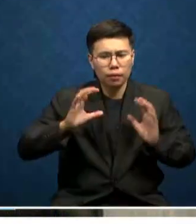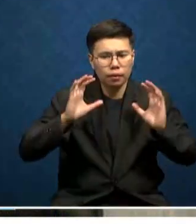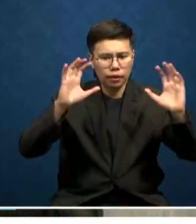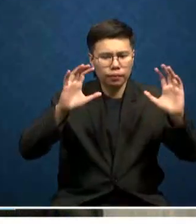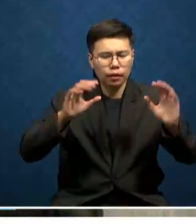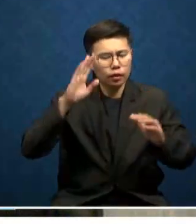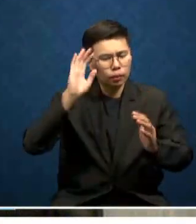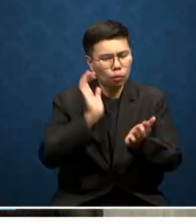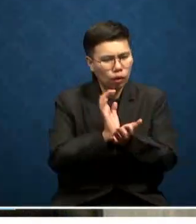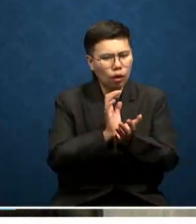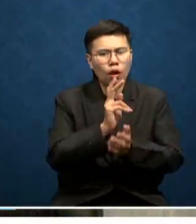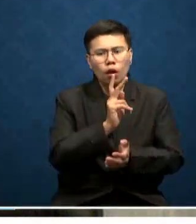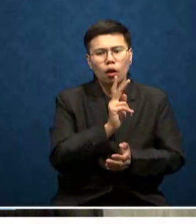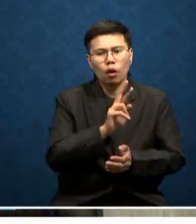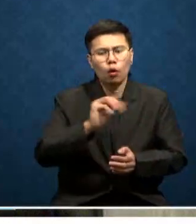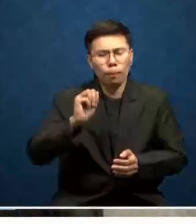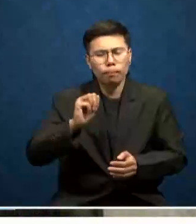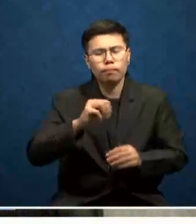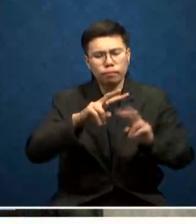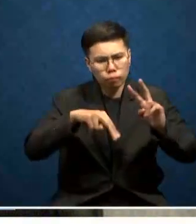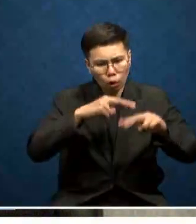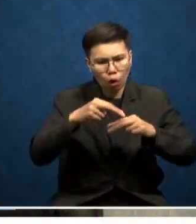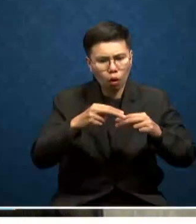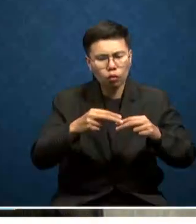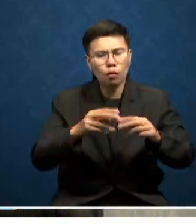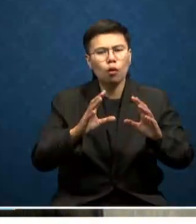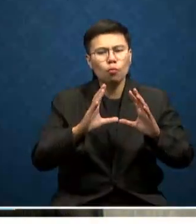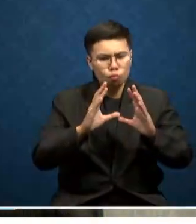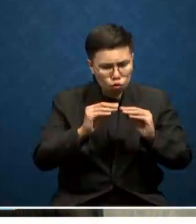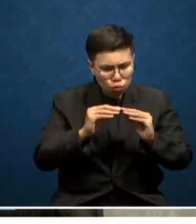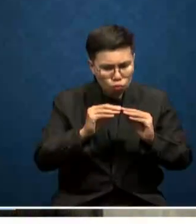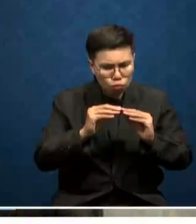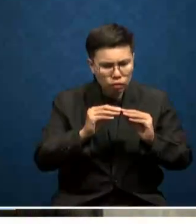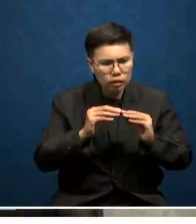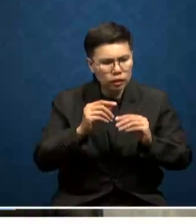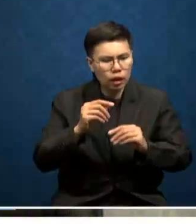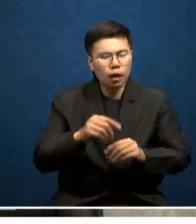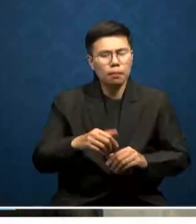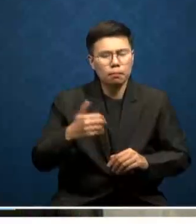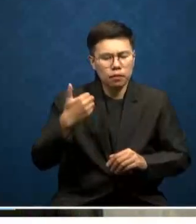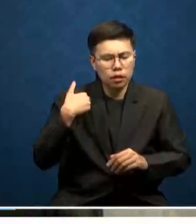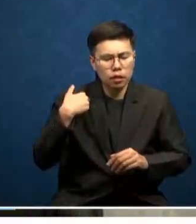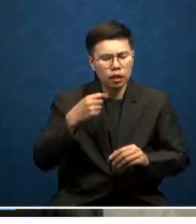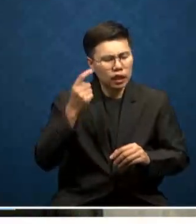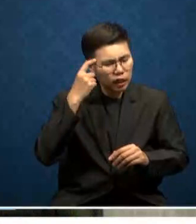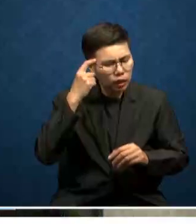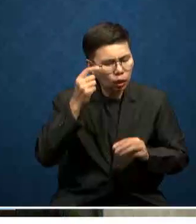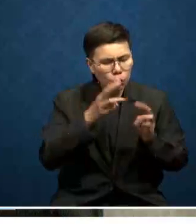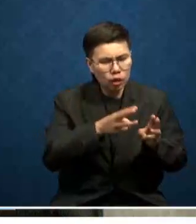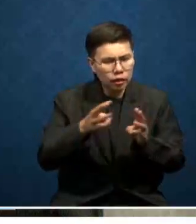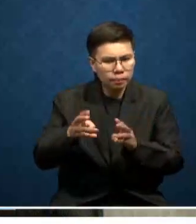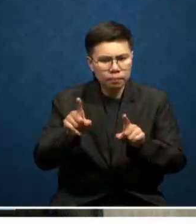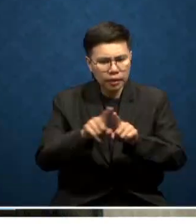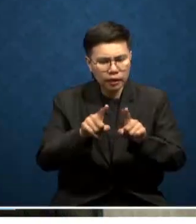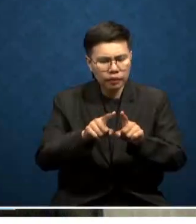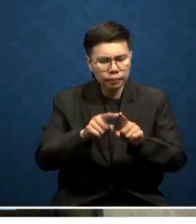ตำรวจก็ได้ร่วมกันในการที่จะให้แนวเพื่อเป็นแนวทางเดียวกันทั่วทั้งประเทศในการ